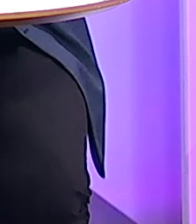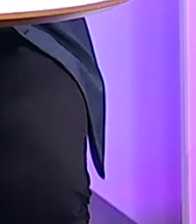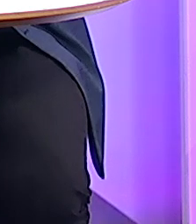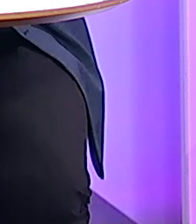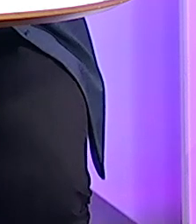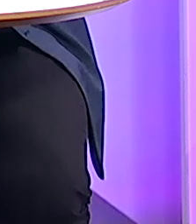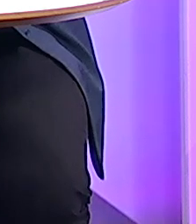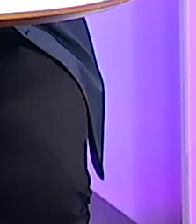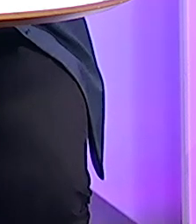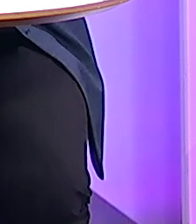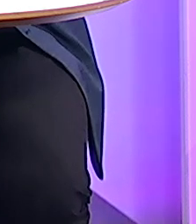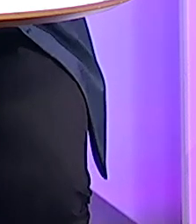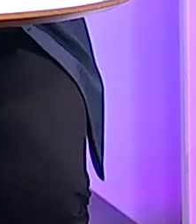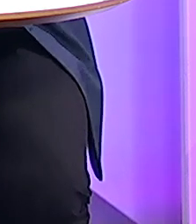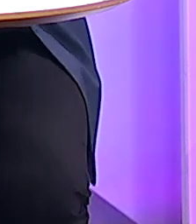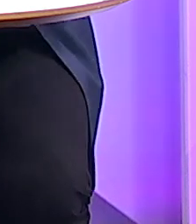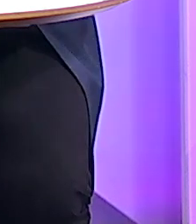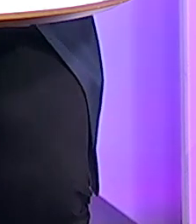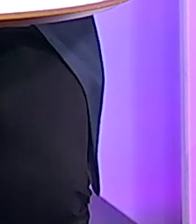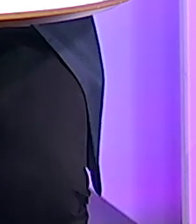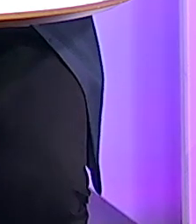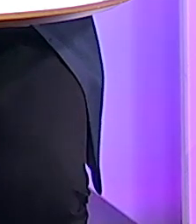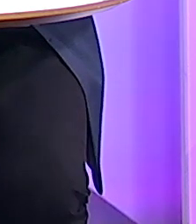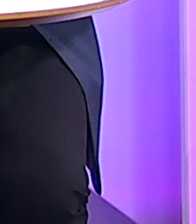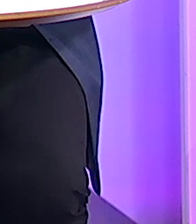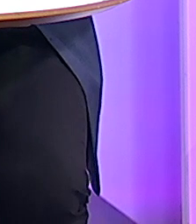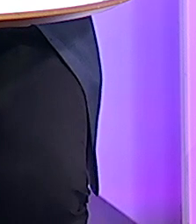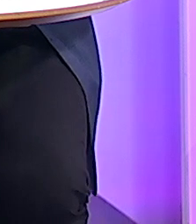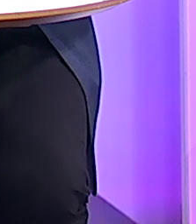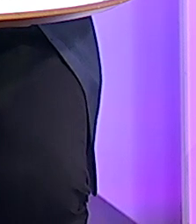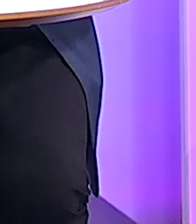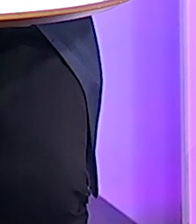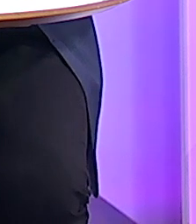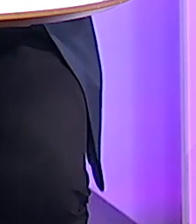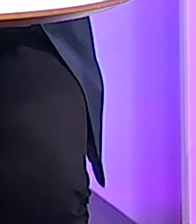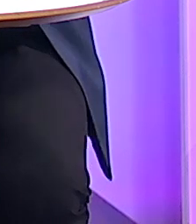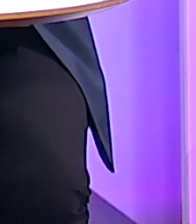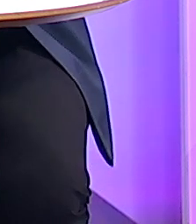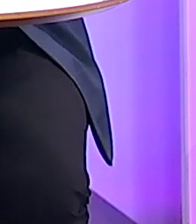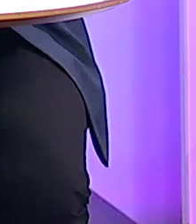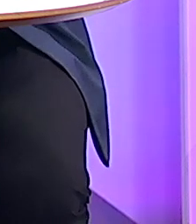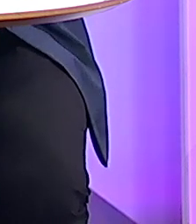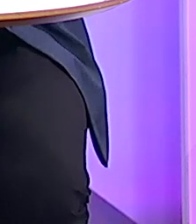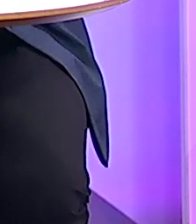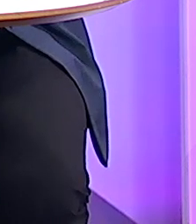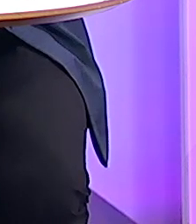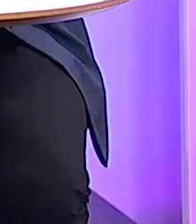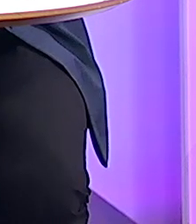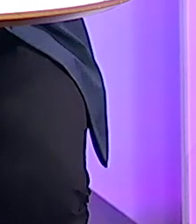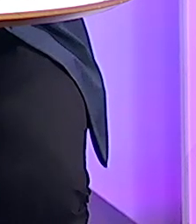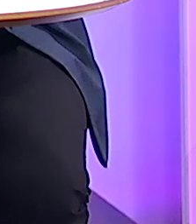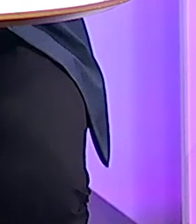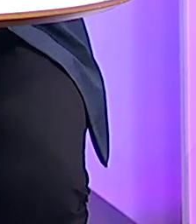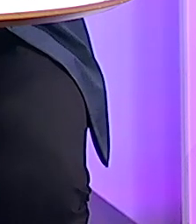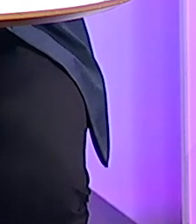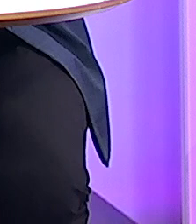Kedua, ICEL 2022, yang akan dirasmikan oleh Dr. Ahmad Rafi Cik Kasim, iaitu Timbalan Ketua Pengarah Pendidikan